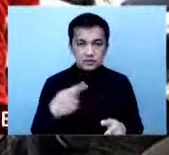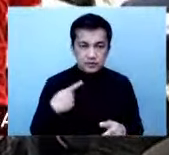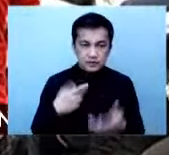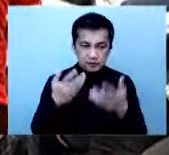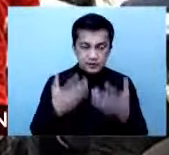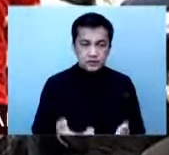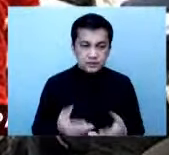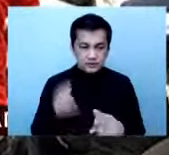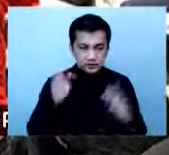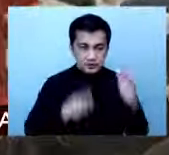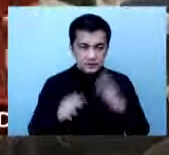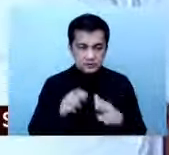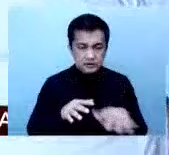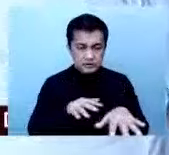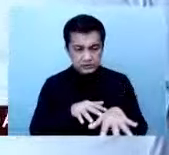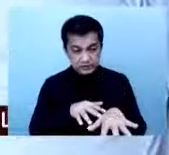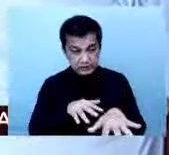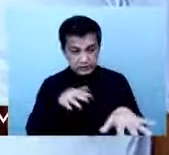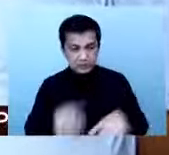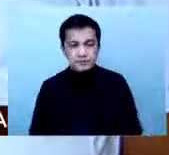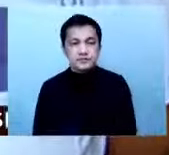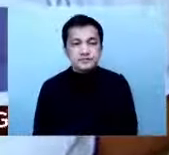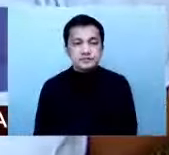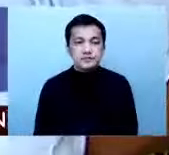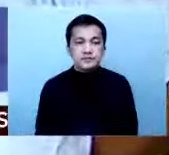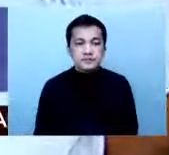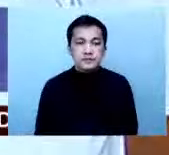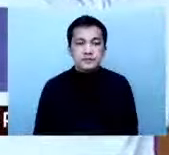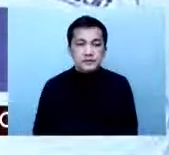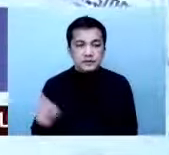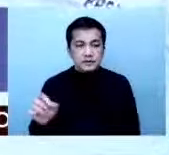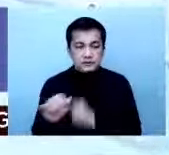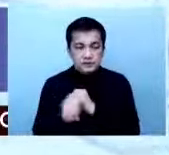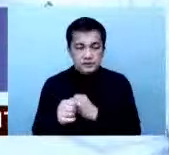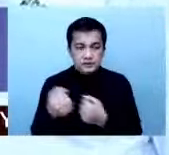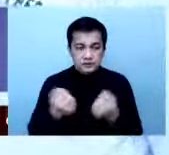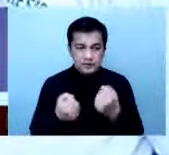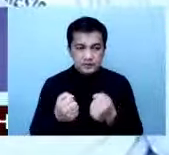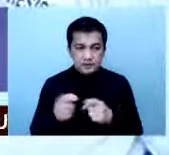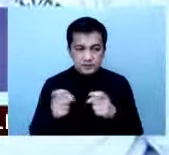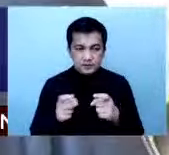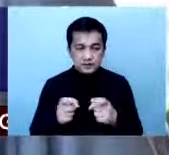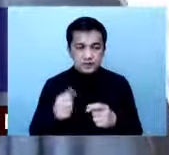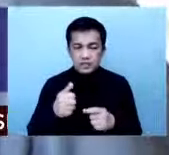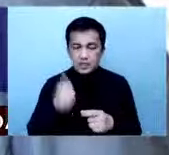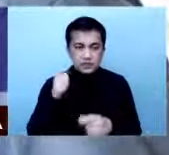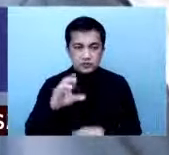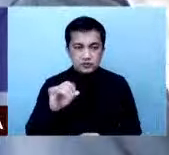problema ng trapiko pero ang mga jeep driver at operator na ayaw